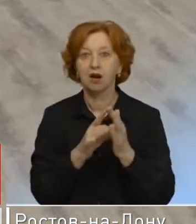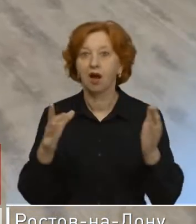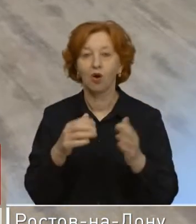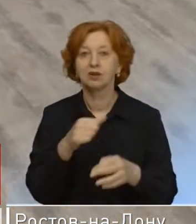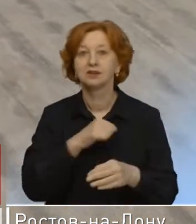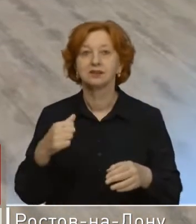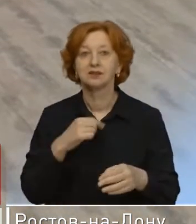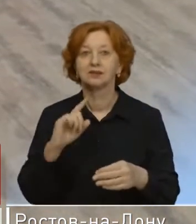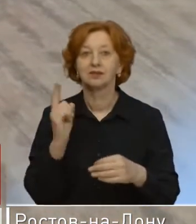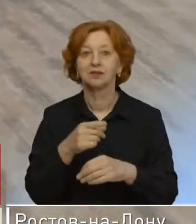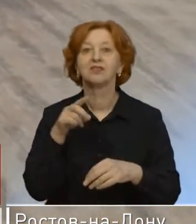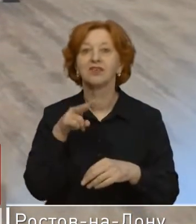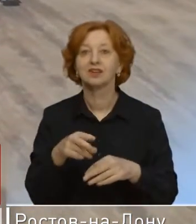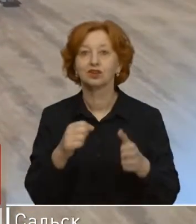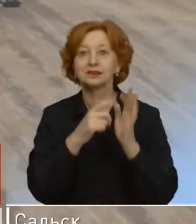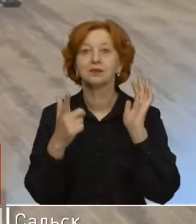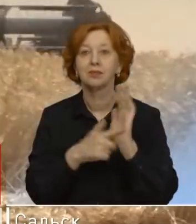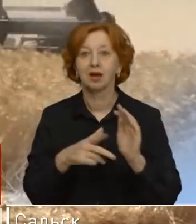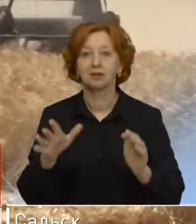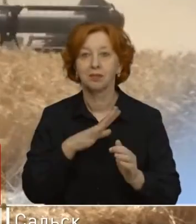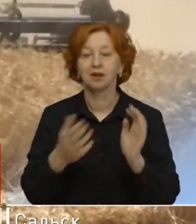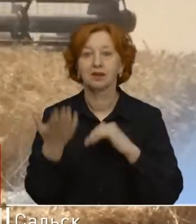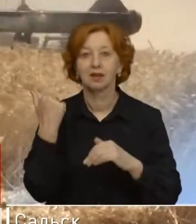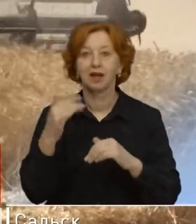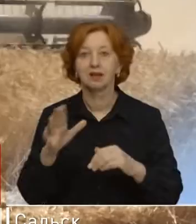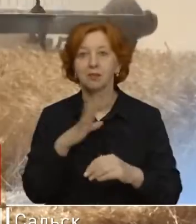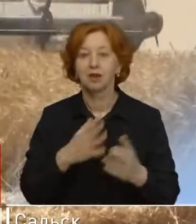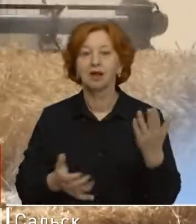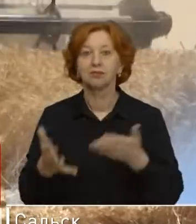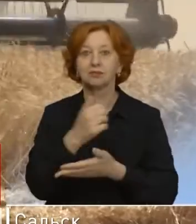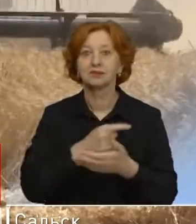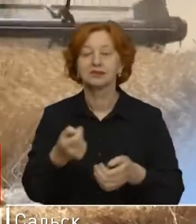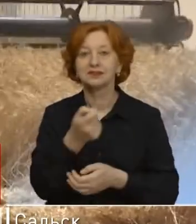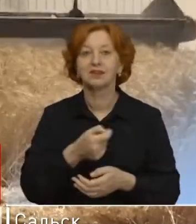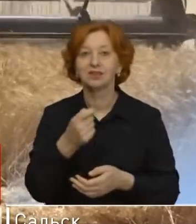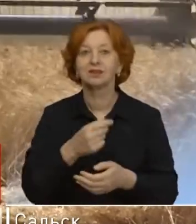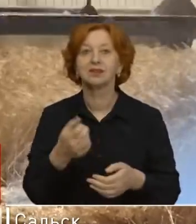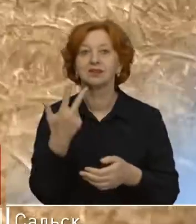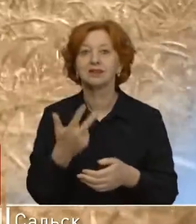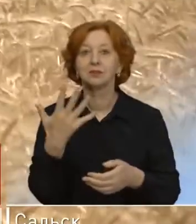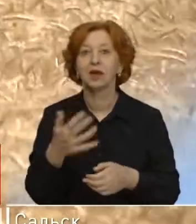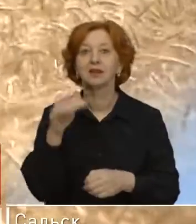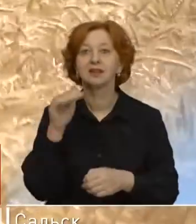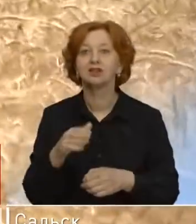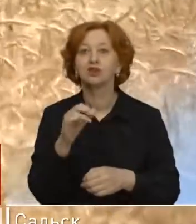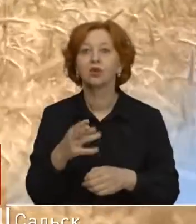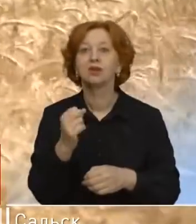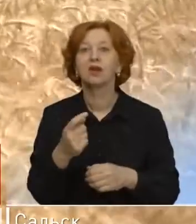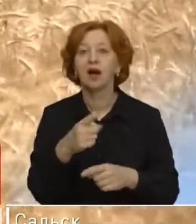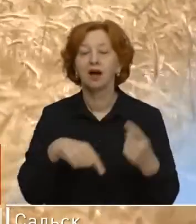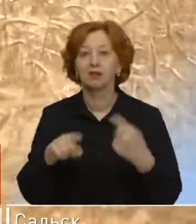урожай в регионе был в 2017 году. Тогда валовой сбор ранних зерновых составил на 35 тысяч тонн